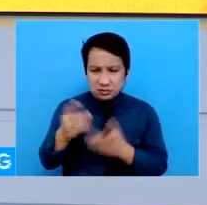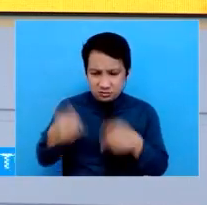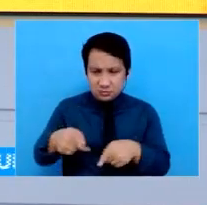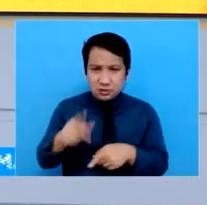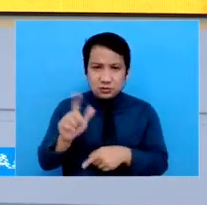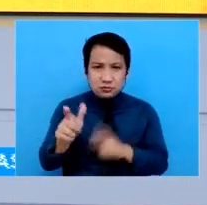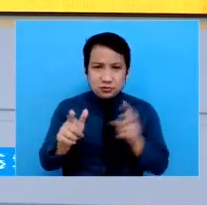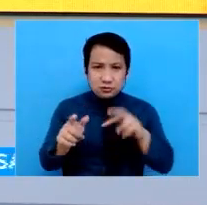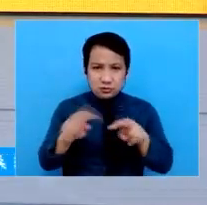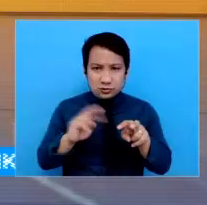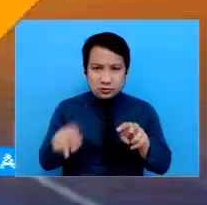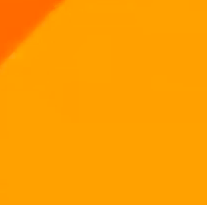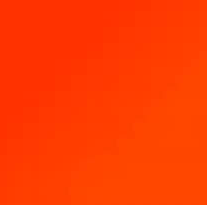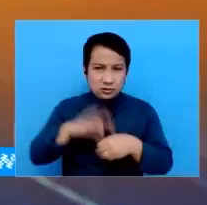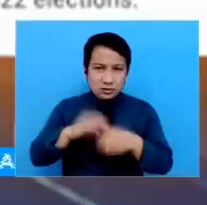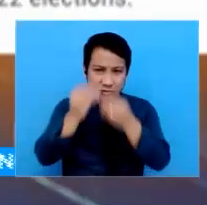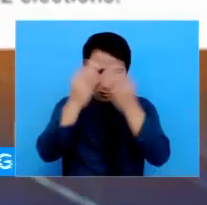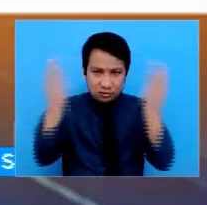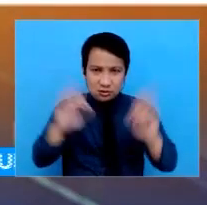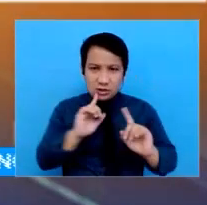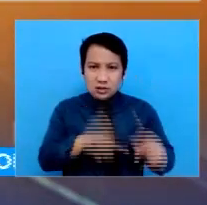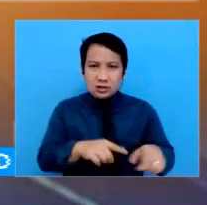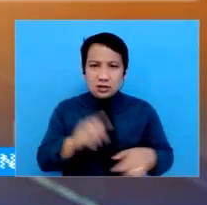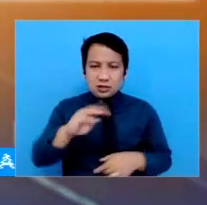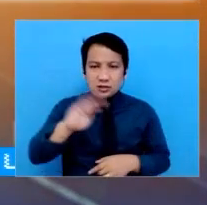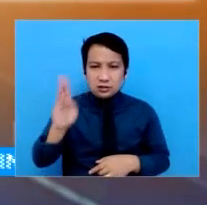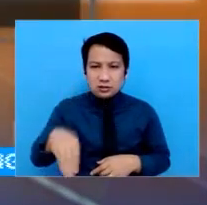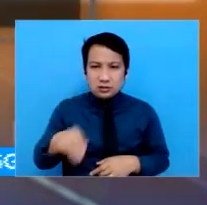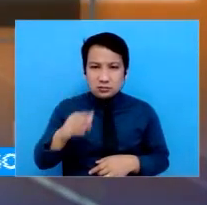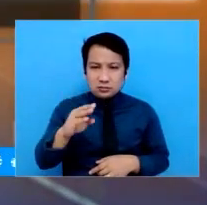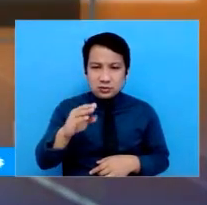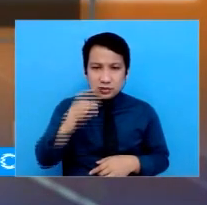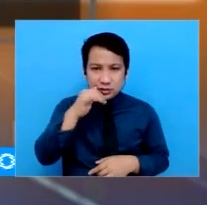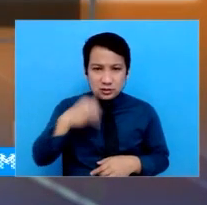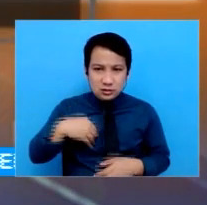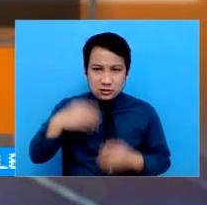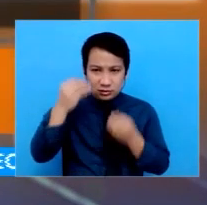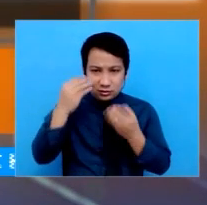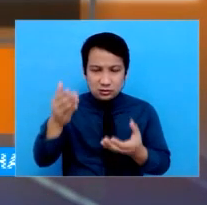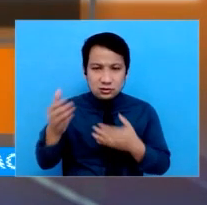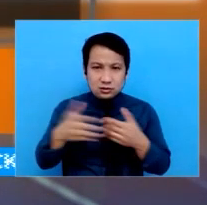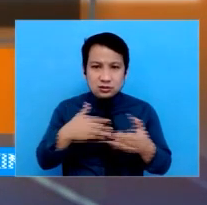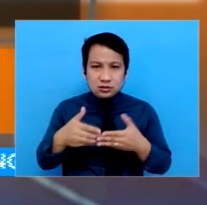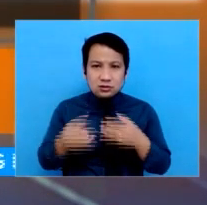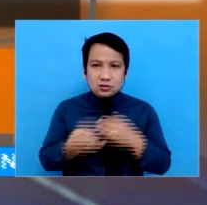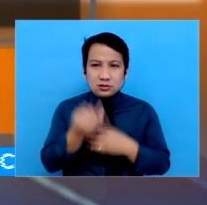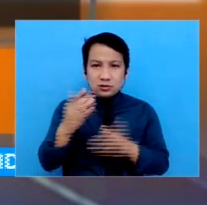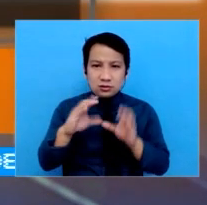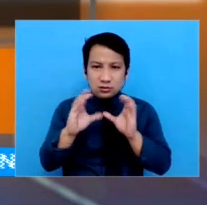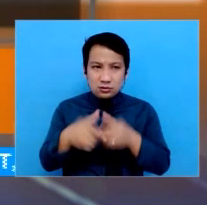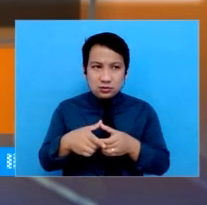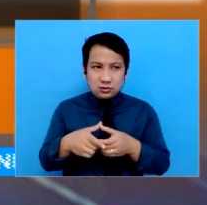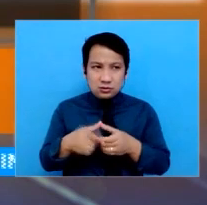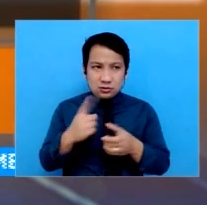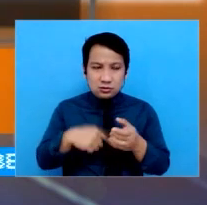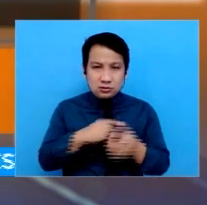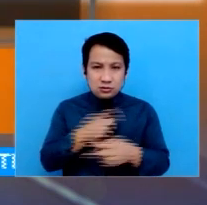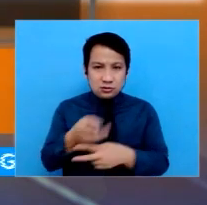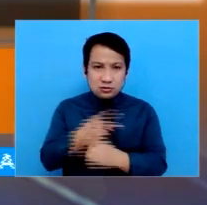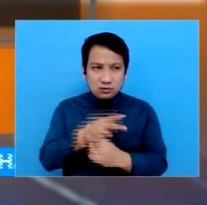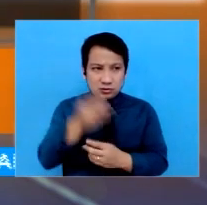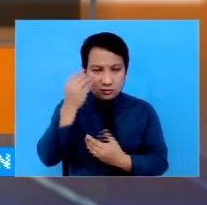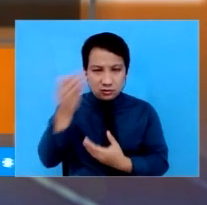2022 elections. Sa report ng Manila Bulletin kahapon, nakasaad na napasok umano ng grupo ng mga hacker ang website ng